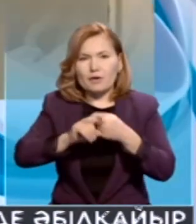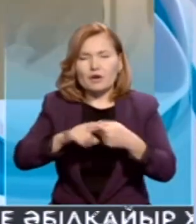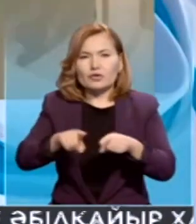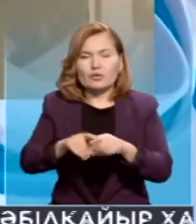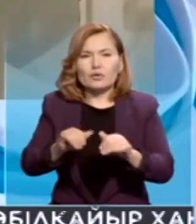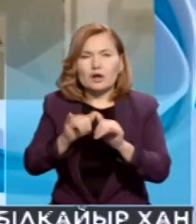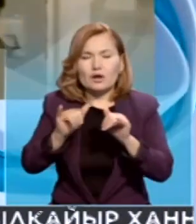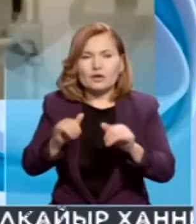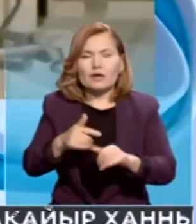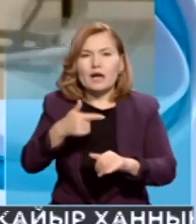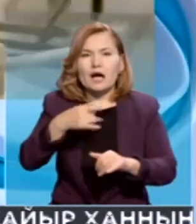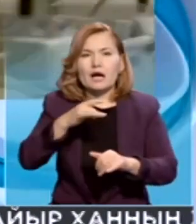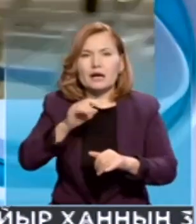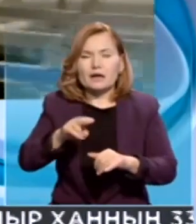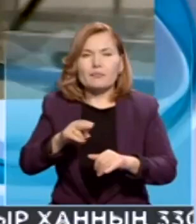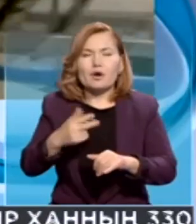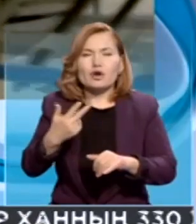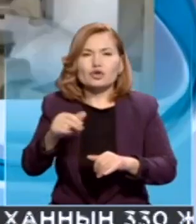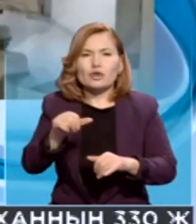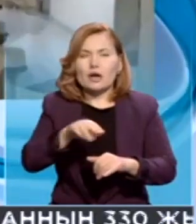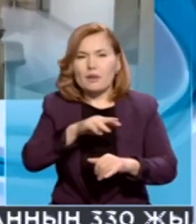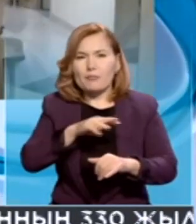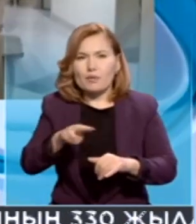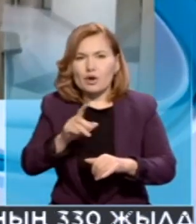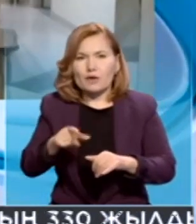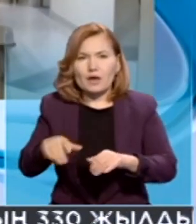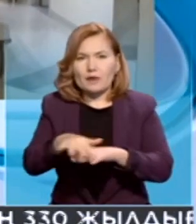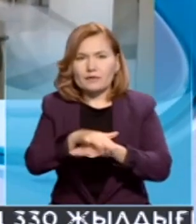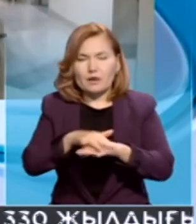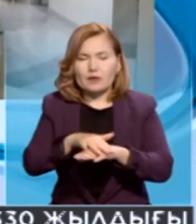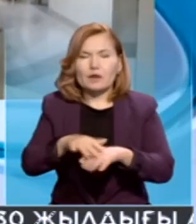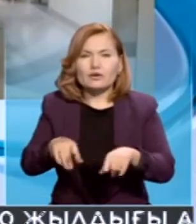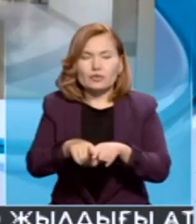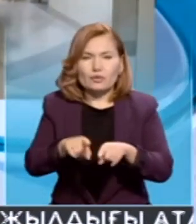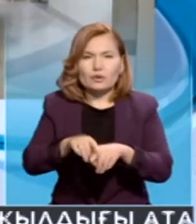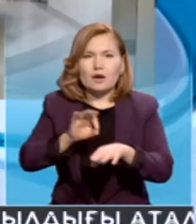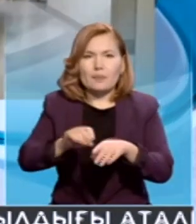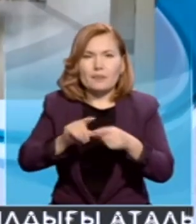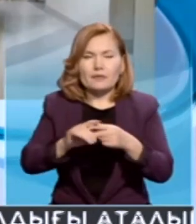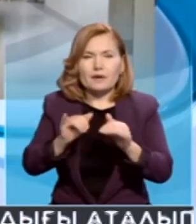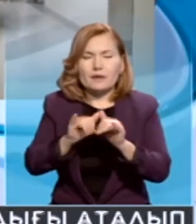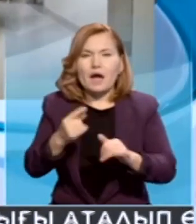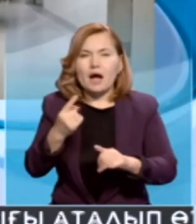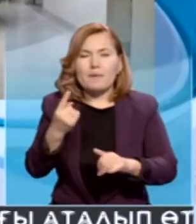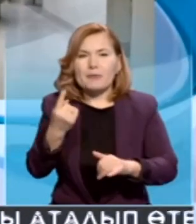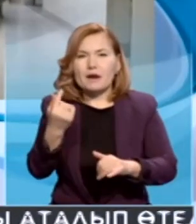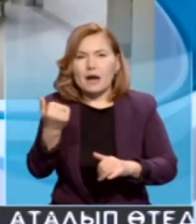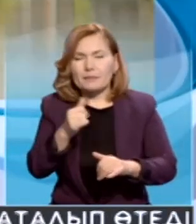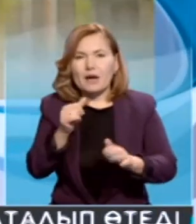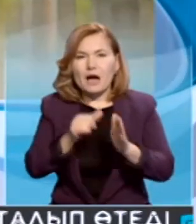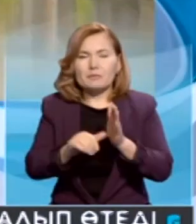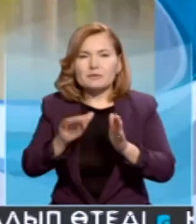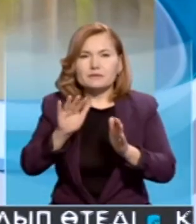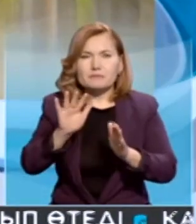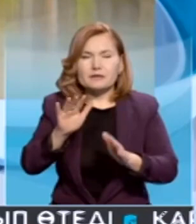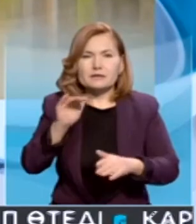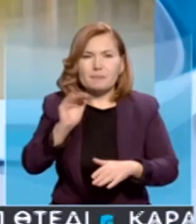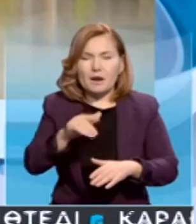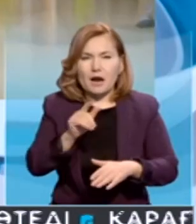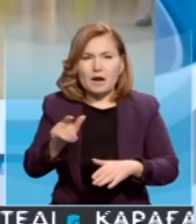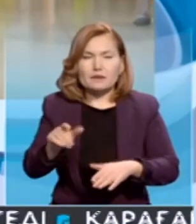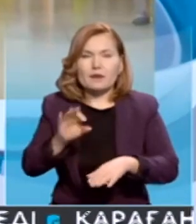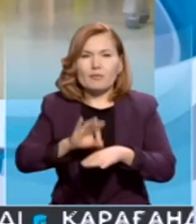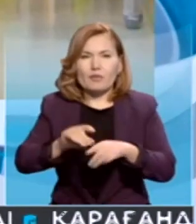тұмауды 3,5 миллионнан астам адам жұқтырған. Польша мен Германияда да соңғы бір аптада 65 мыңға жуық адамнан осы респираторлық